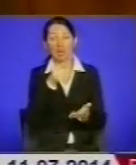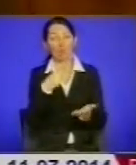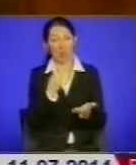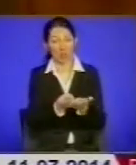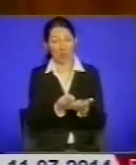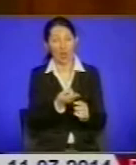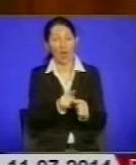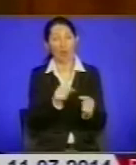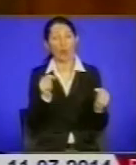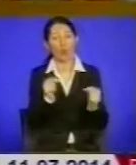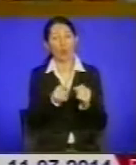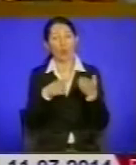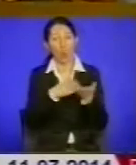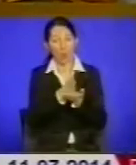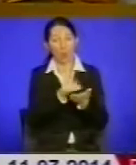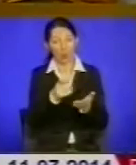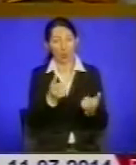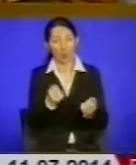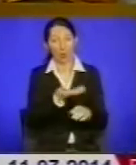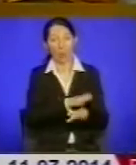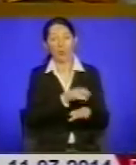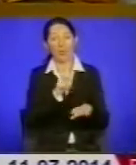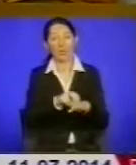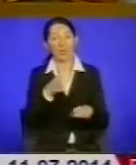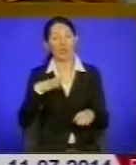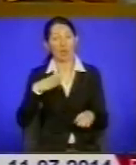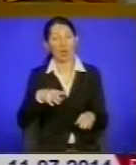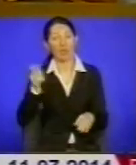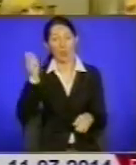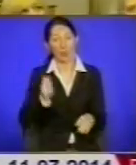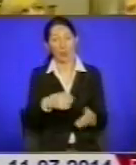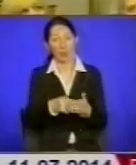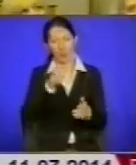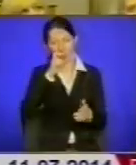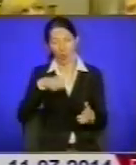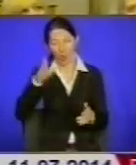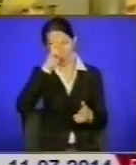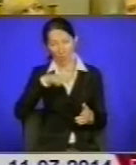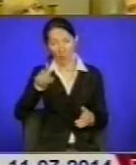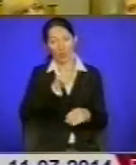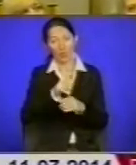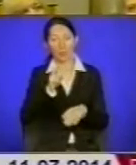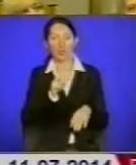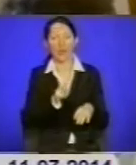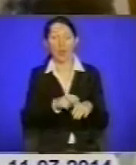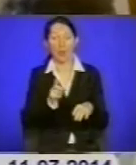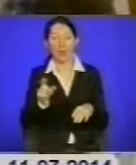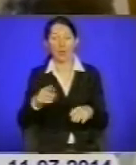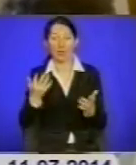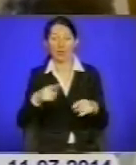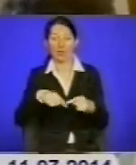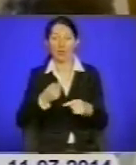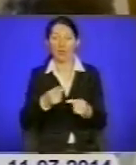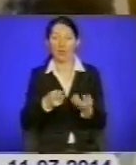конкретну ти послугу отримав. Польські лікарі чекають на приїзд до їхньої країни тернопільських медиків вже через кілька місяців.